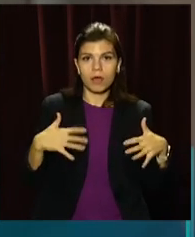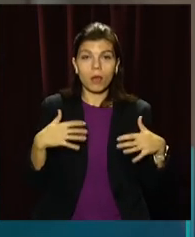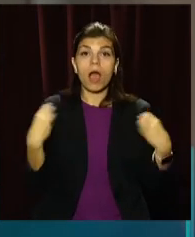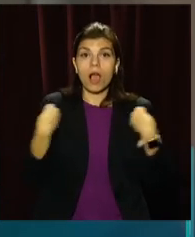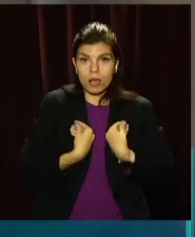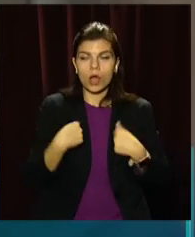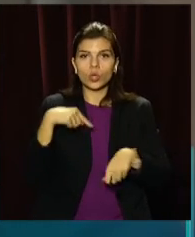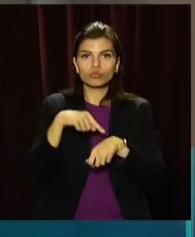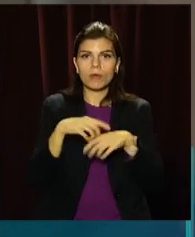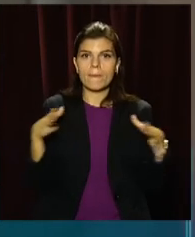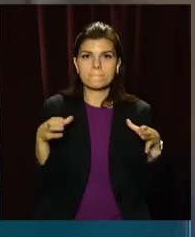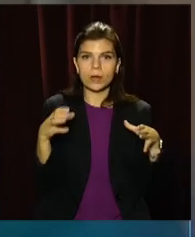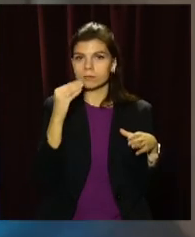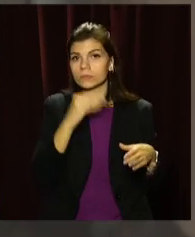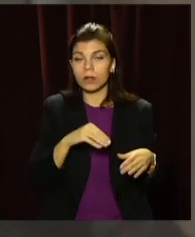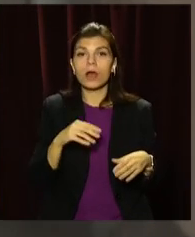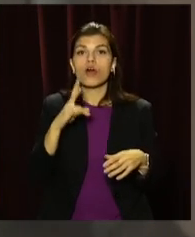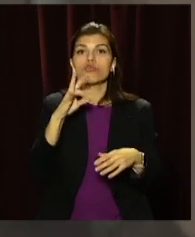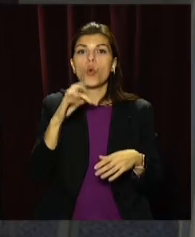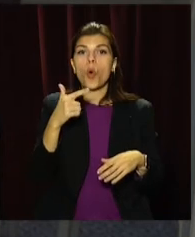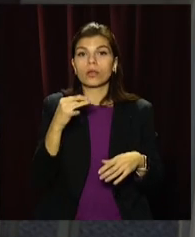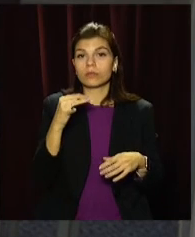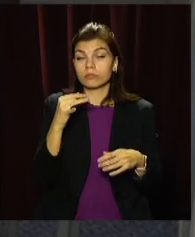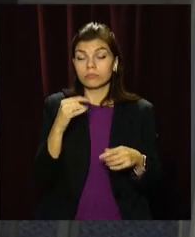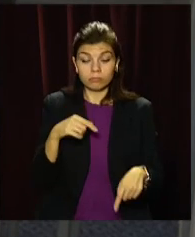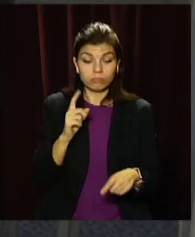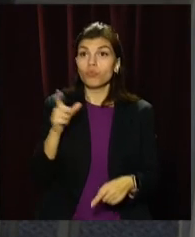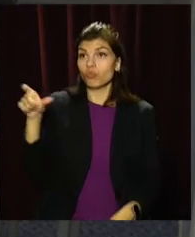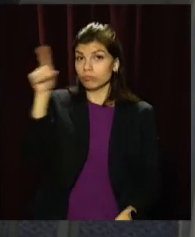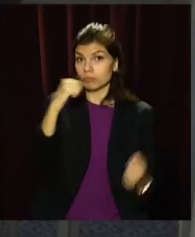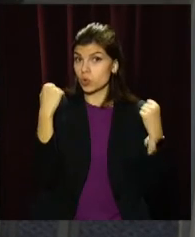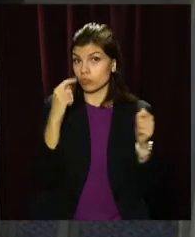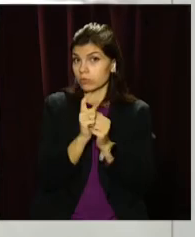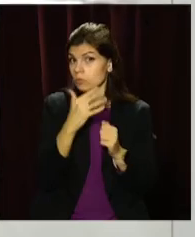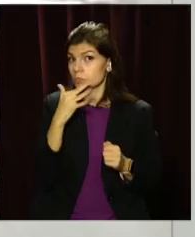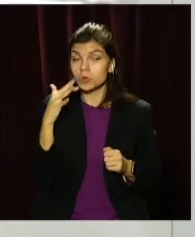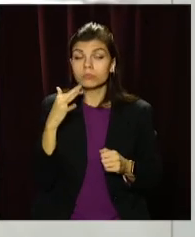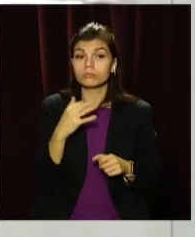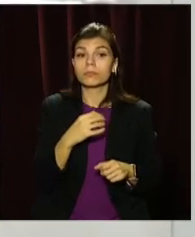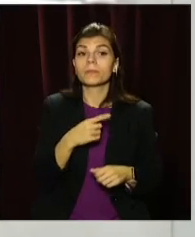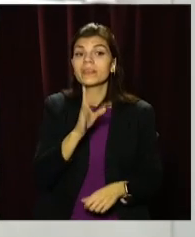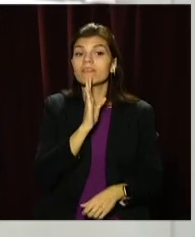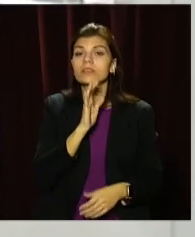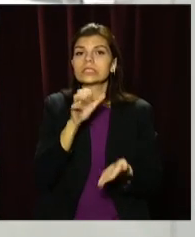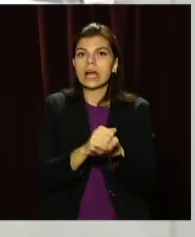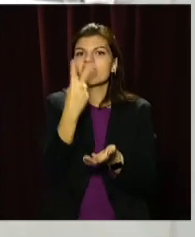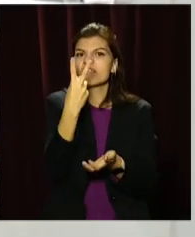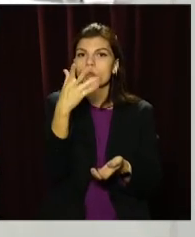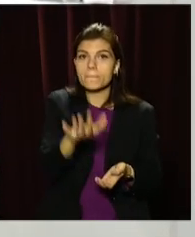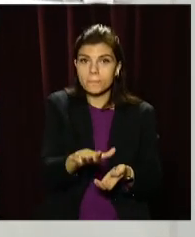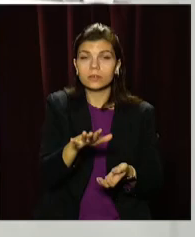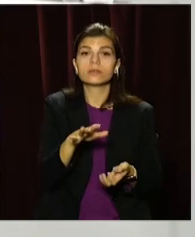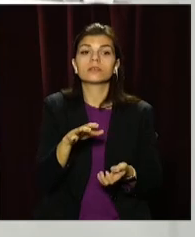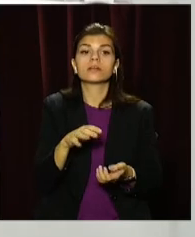так намного удобніше, і багато спортсмени теж так роблять. На останніх змаганнях у Львові Кароліна посіла друге місце в командному і